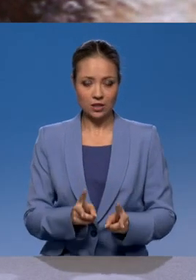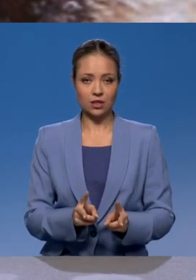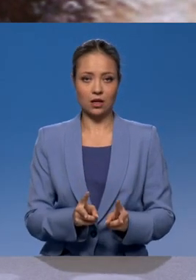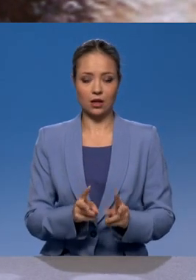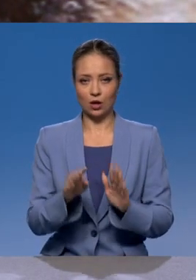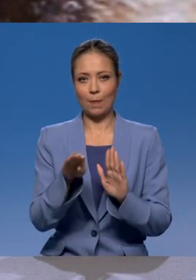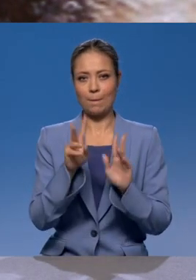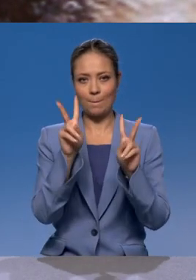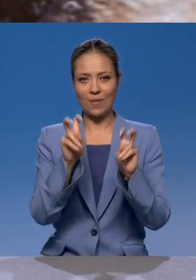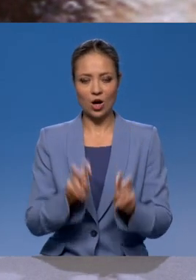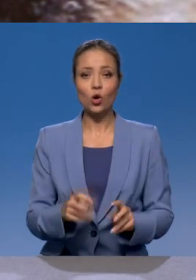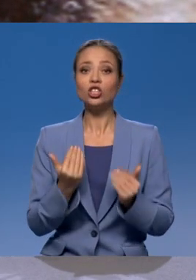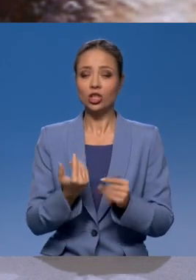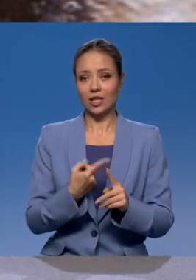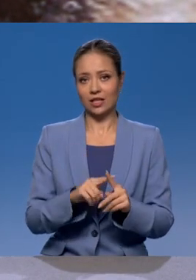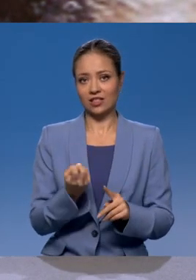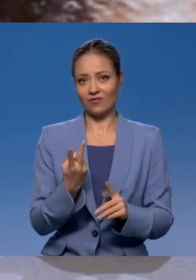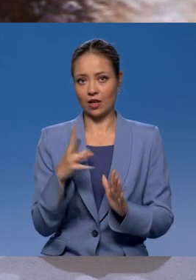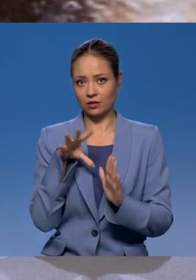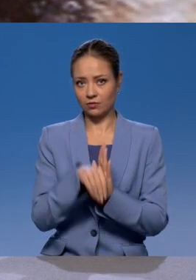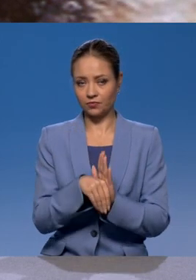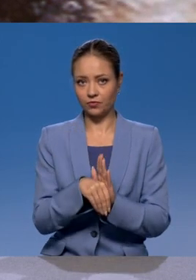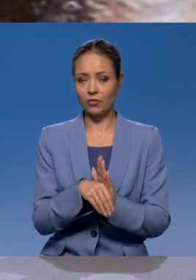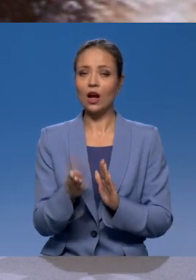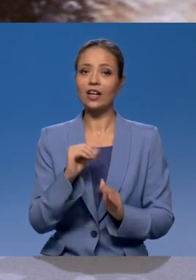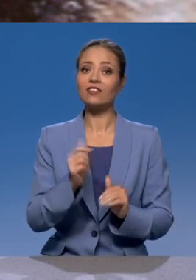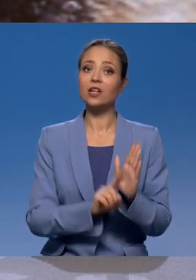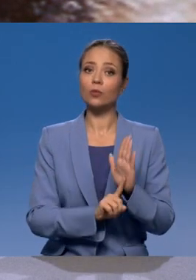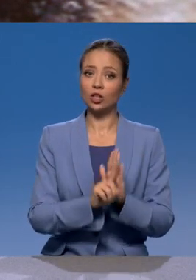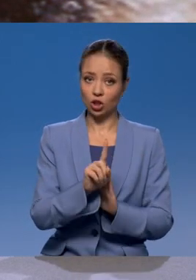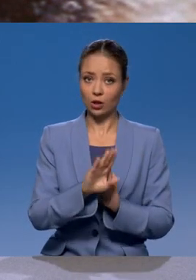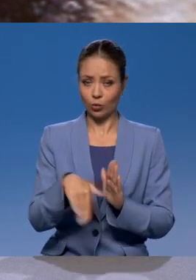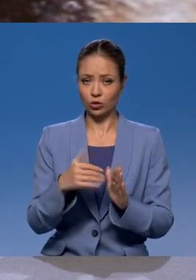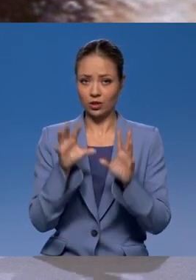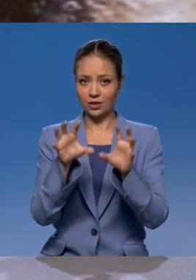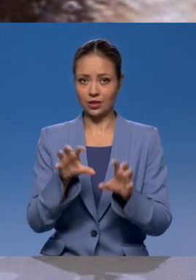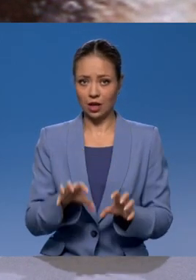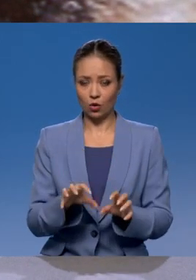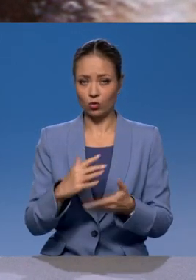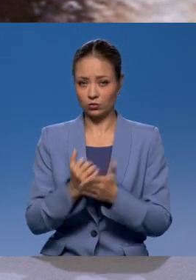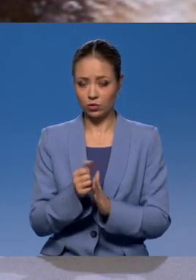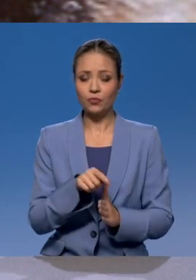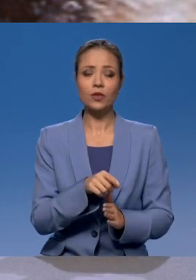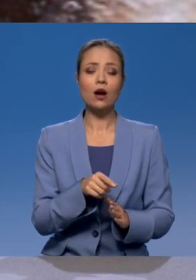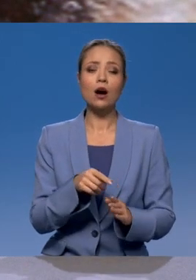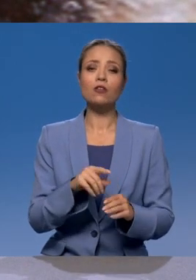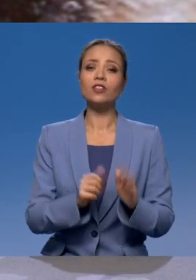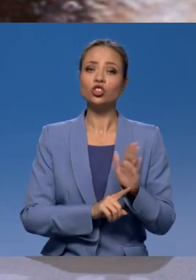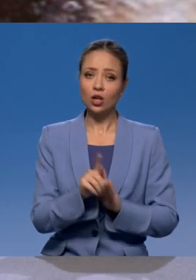порядка 12 категорий, хотя в первоначальной редакции после принятия закона подразумевалось, что будет включено